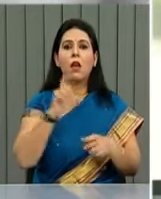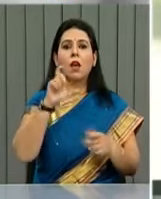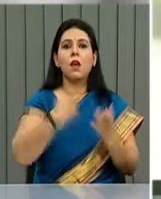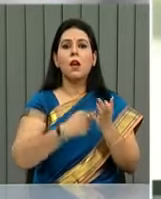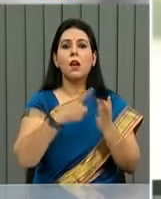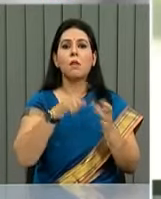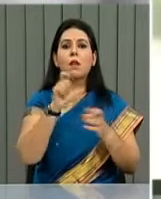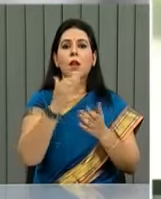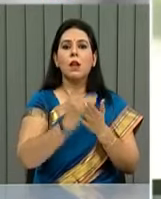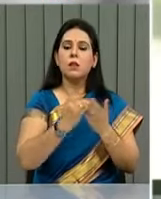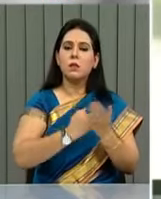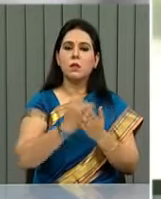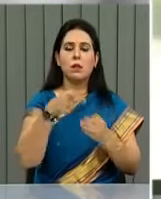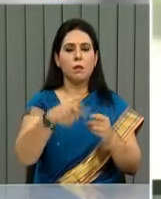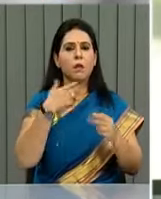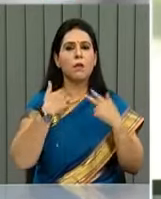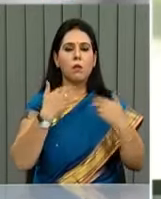हैं।